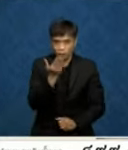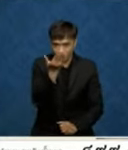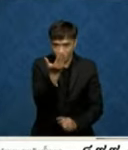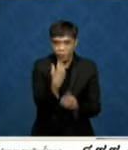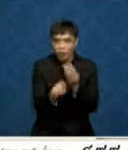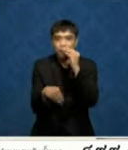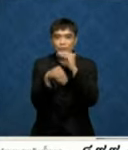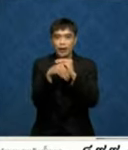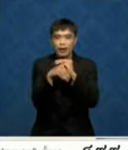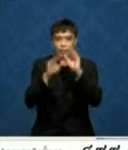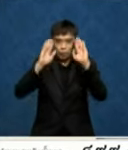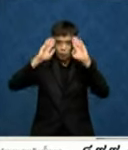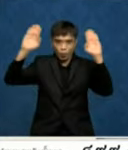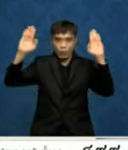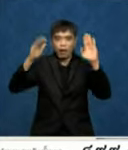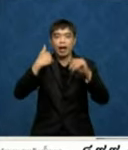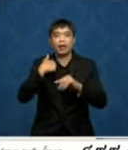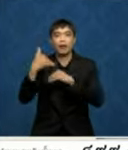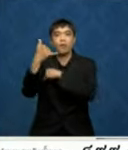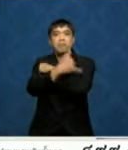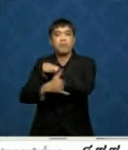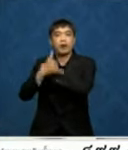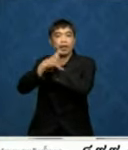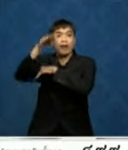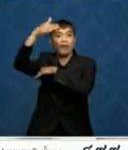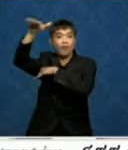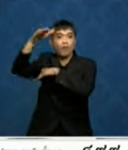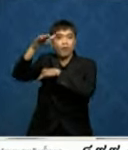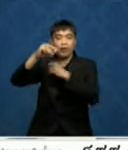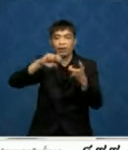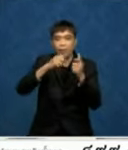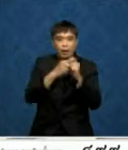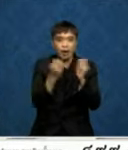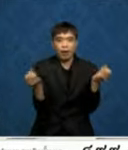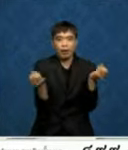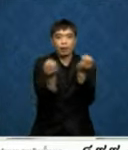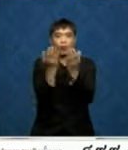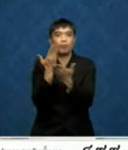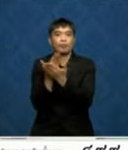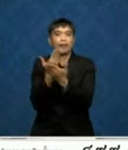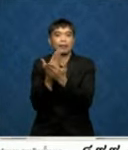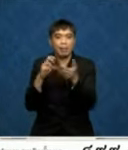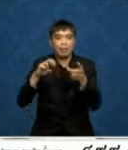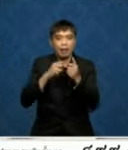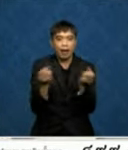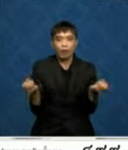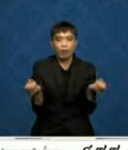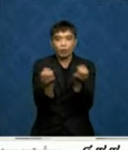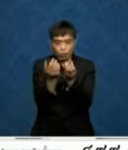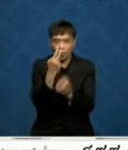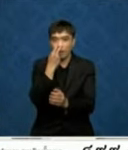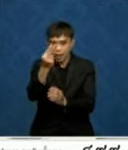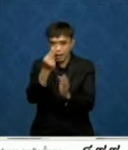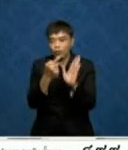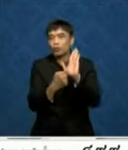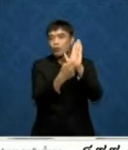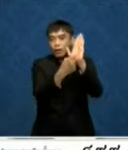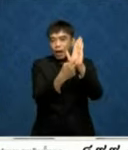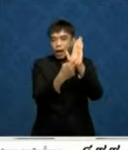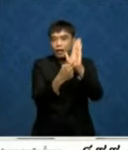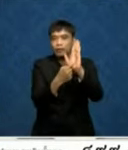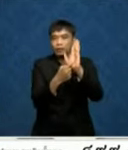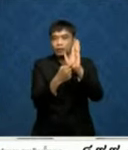วยประสบการณ์จากประเทศอื่นที่เคยประสบวิกฤตการคลังอย่างรุนแรงเป็นตัวอย่างให้เราเห็นบทเรียนและช่วยกัน